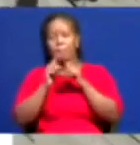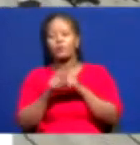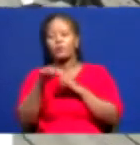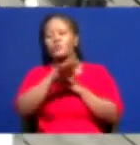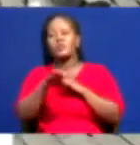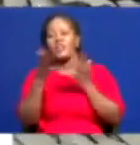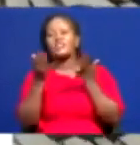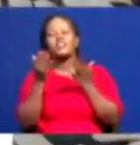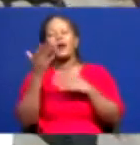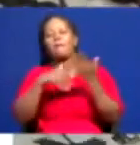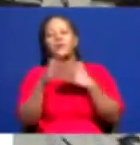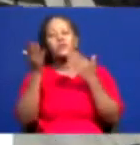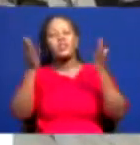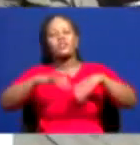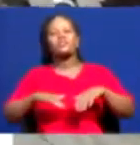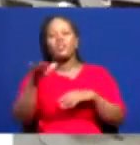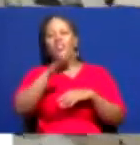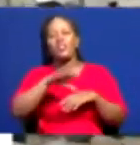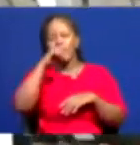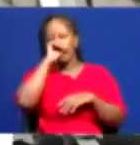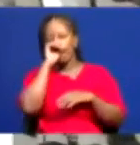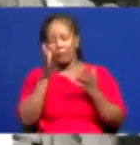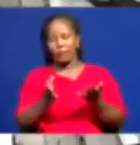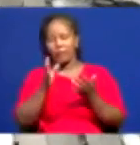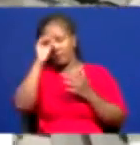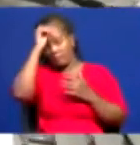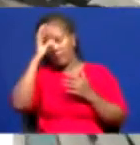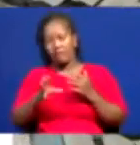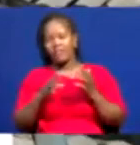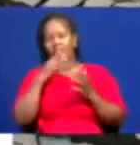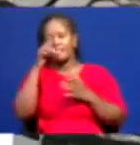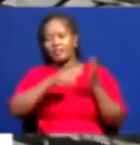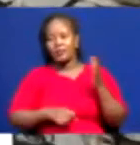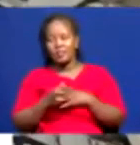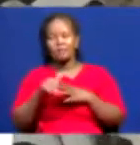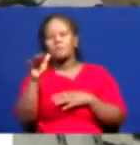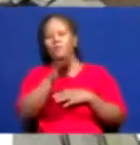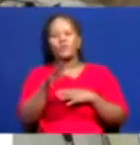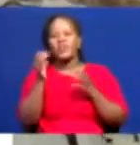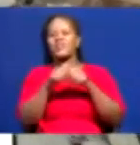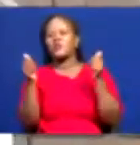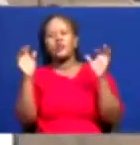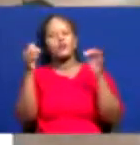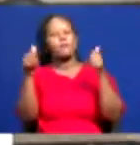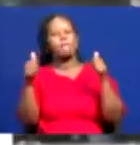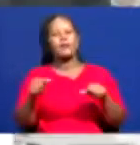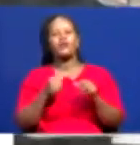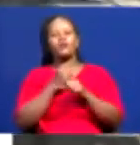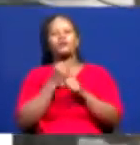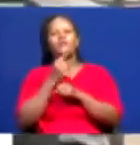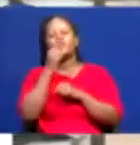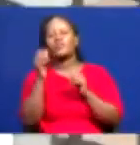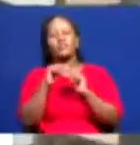mafuriko hasa katika maeneo ya mabanda, Gavana Sakaja anasema makazi yasiyo salama yatatambuliwa ili kufanikisha shughuli za